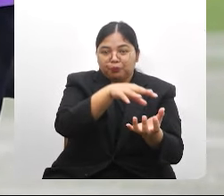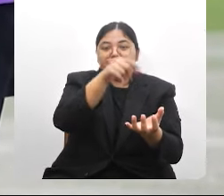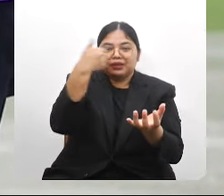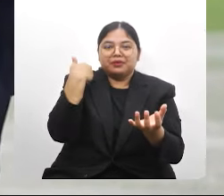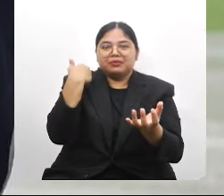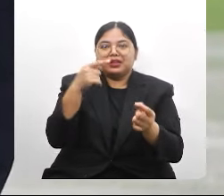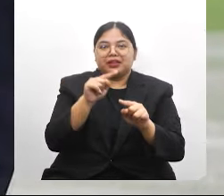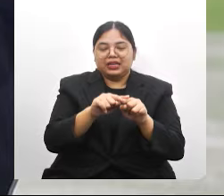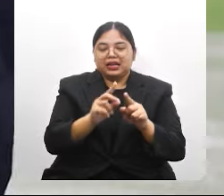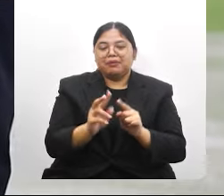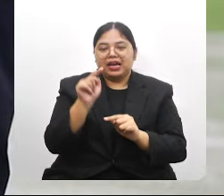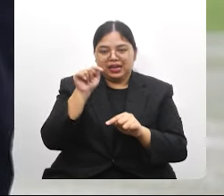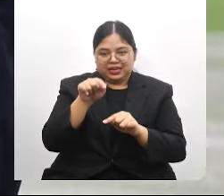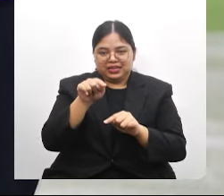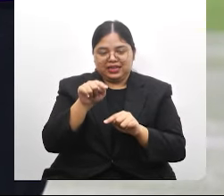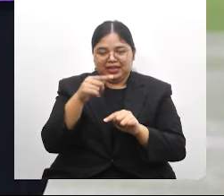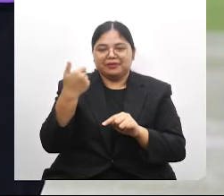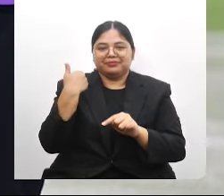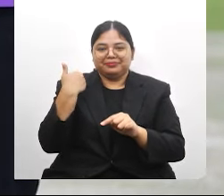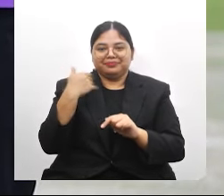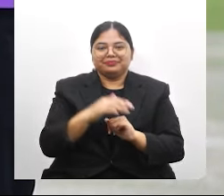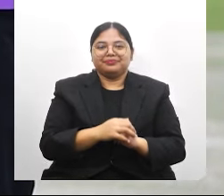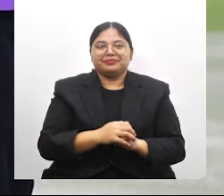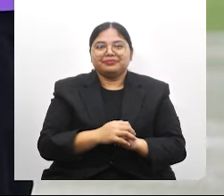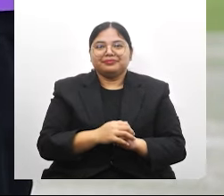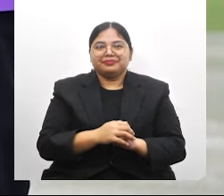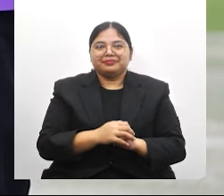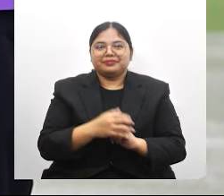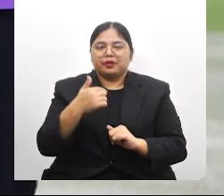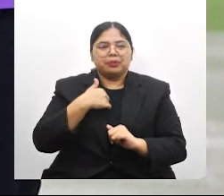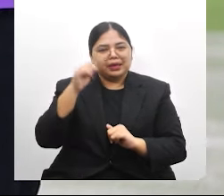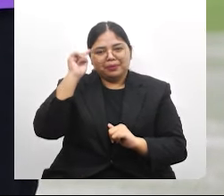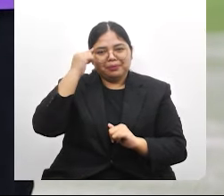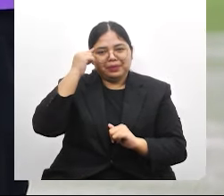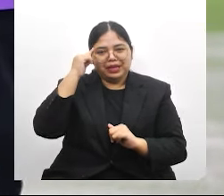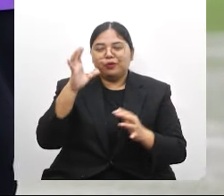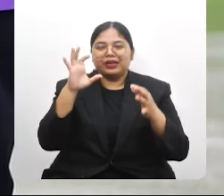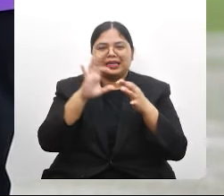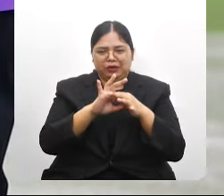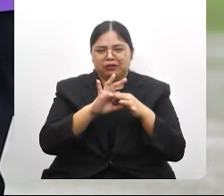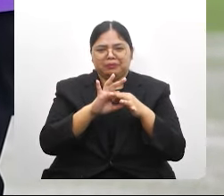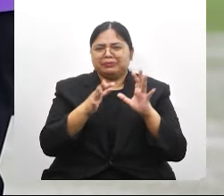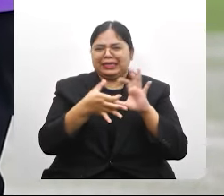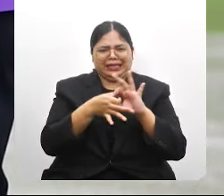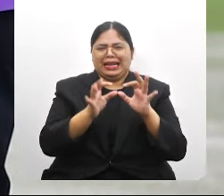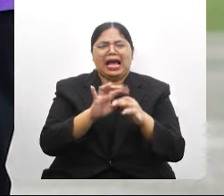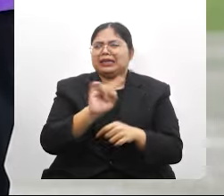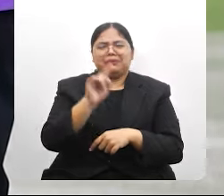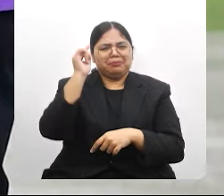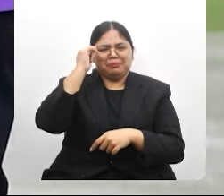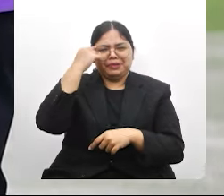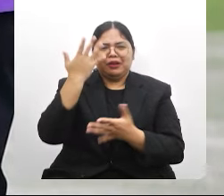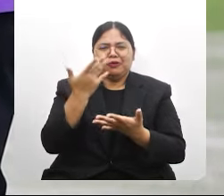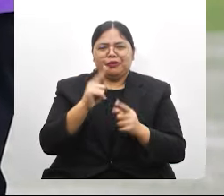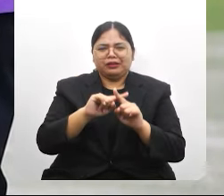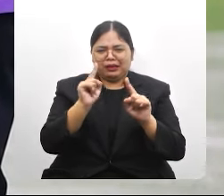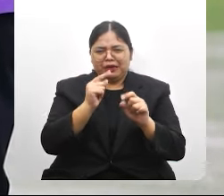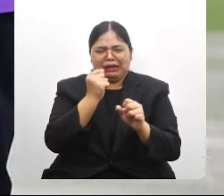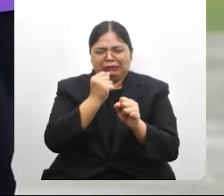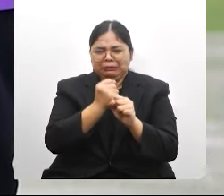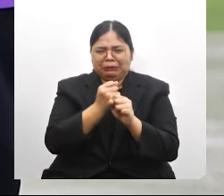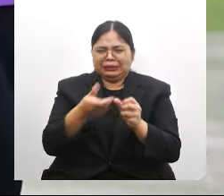ไม้นี้พาสเตอร์ครับอ๋อคือพี่พี่ก็ไม่ค่อยรู้เรื่องกอล์ฟมากนะคะแต่ก็เคยตีแบบวรพอยู่หลายครั้งอยู่นะ